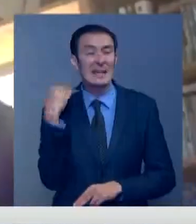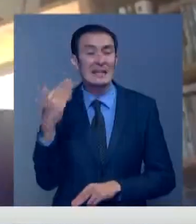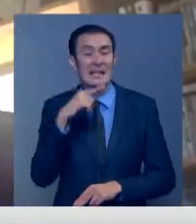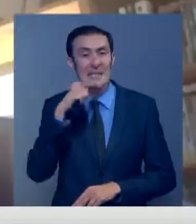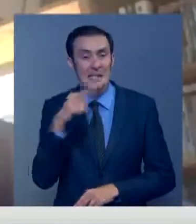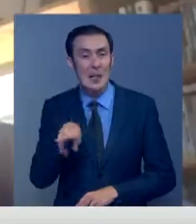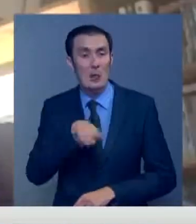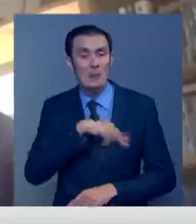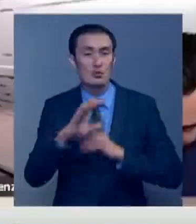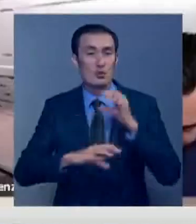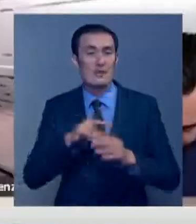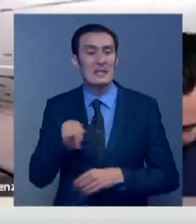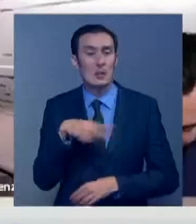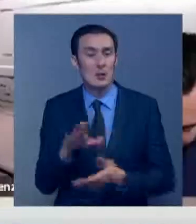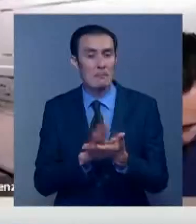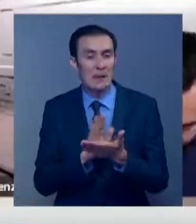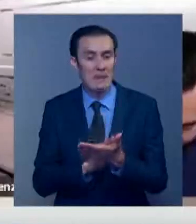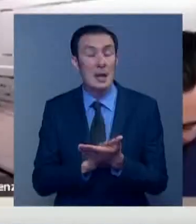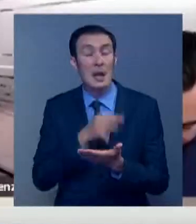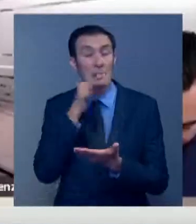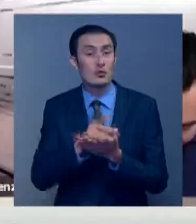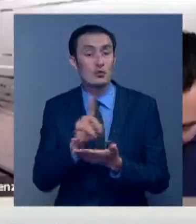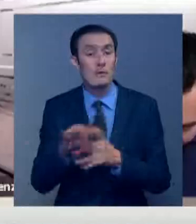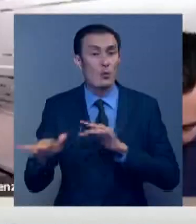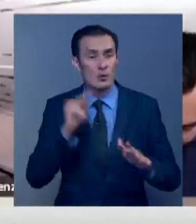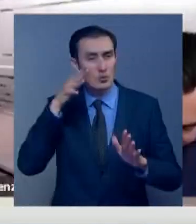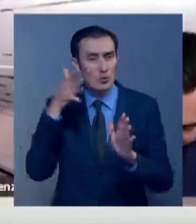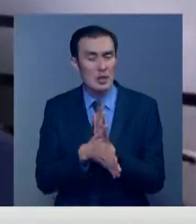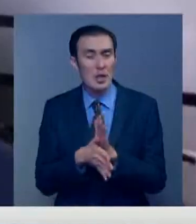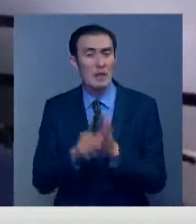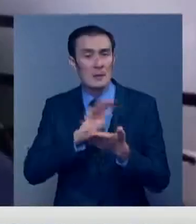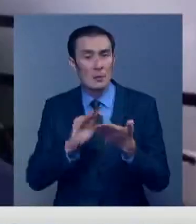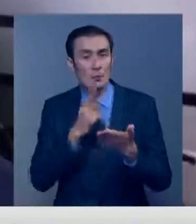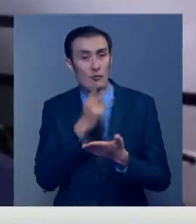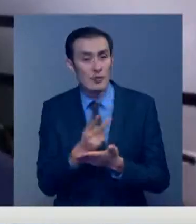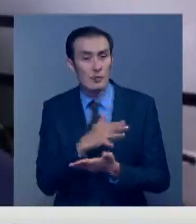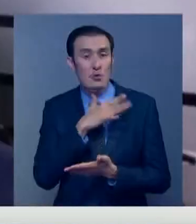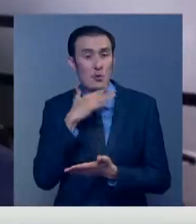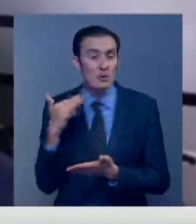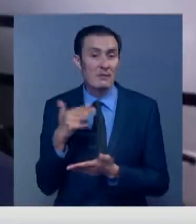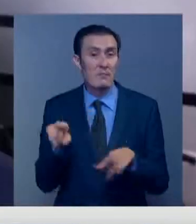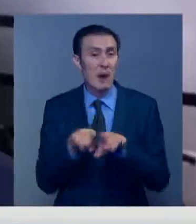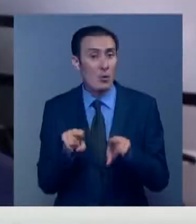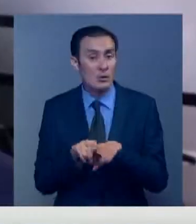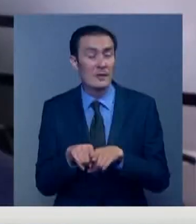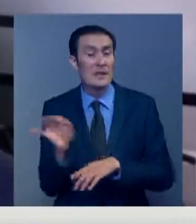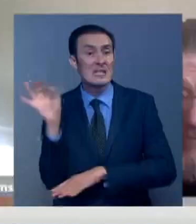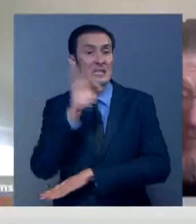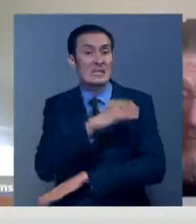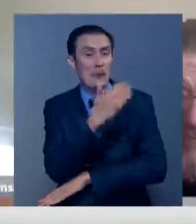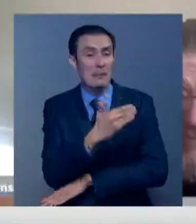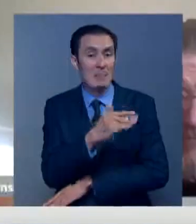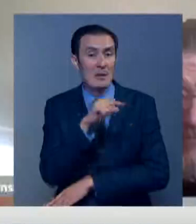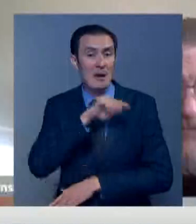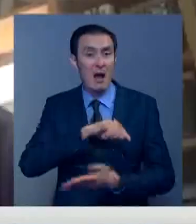язык. Лауреат международных литературных премий отметил, что в ходе изучения трудов классика он увидел множество параллелей с западными